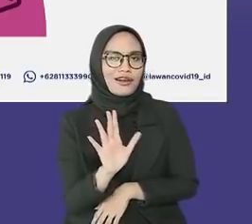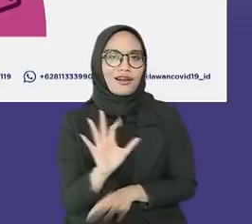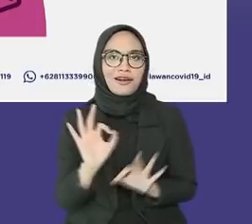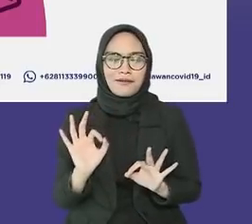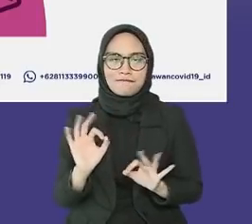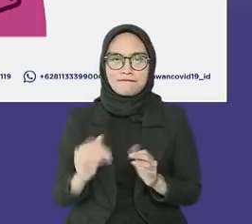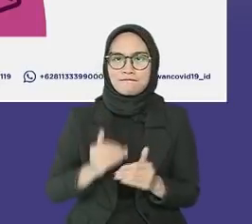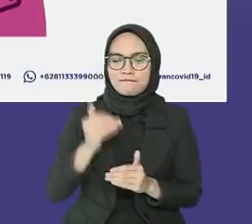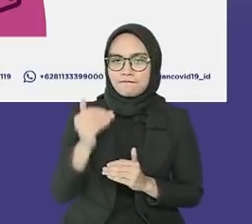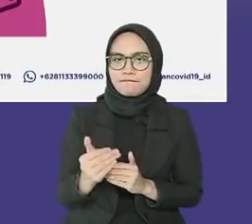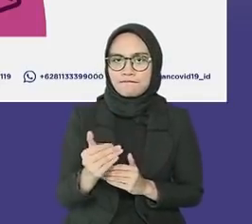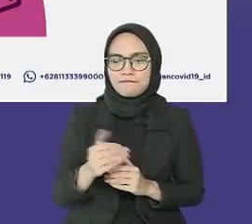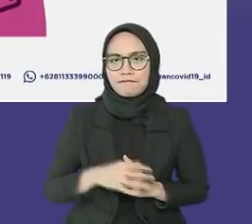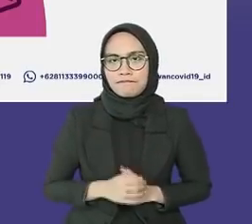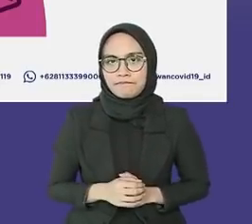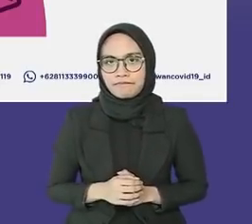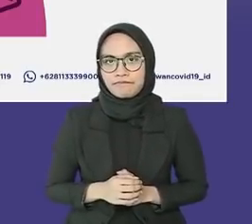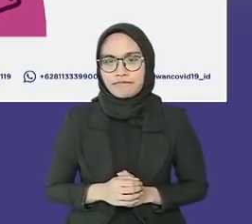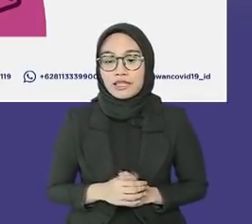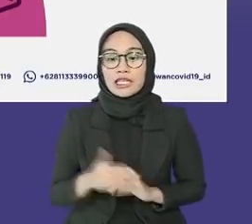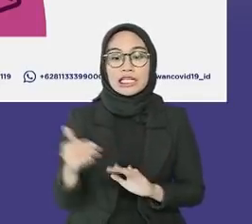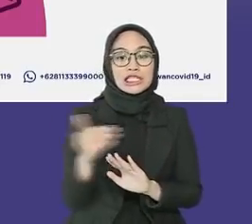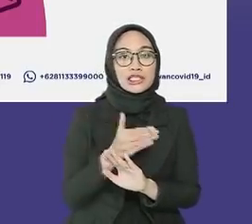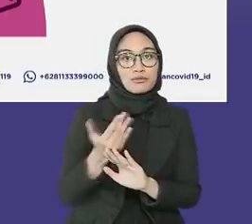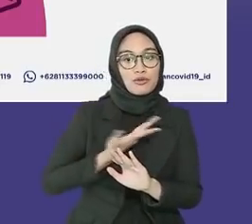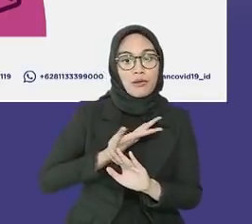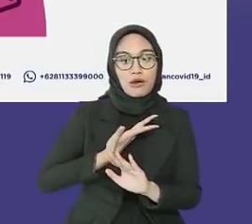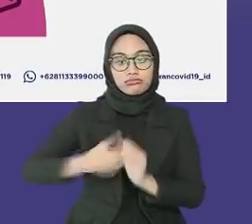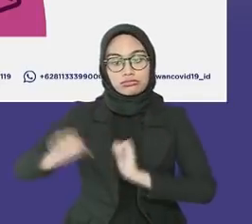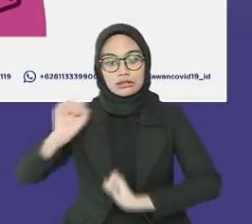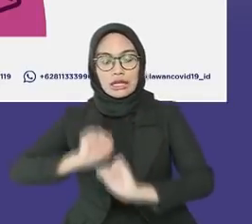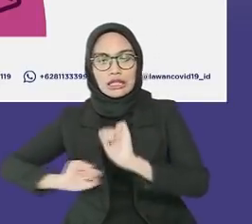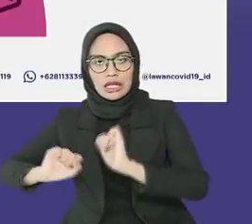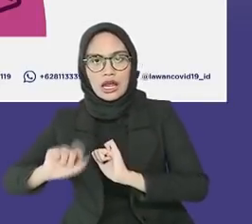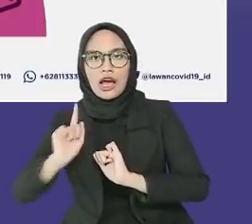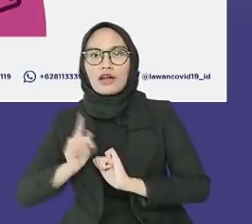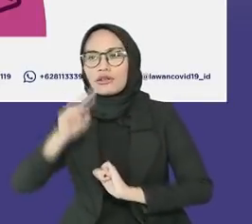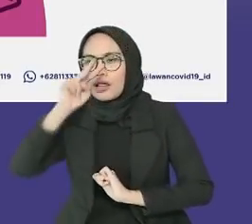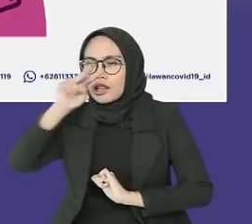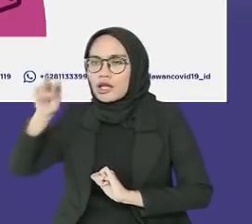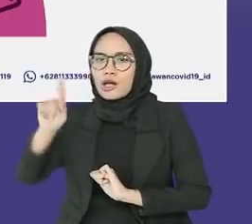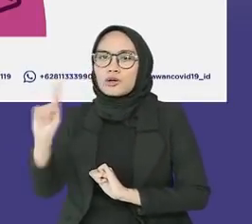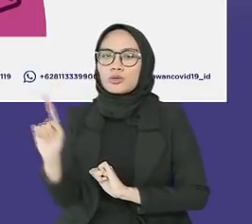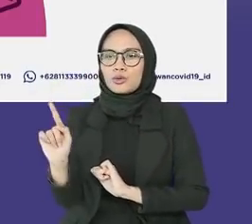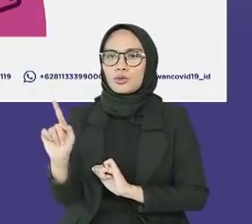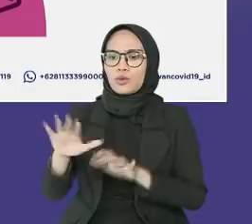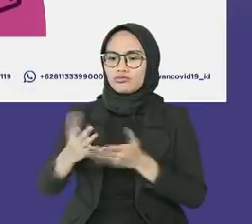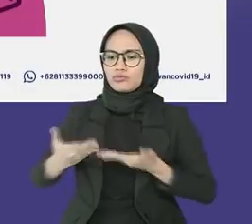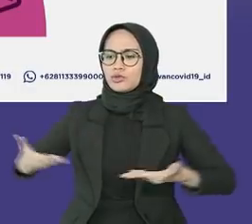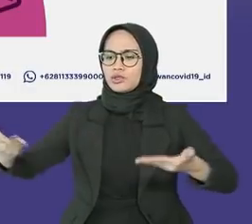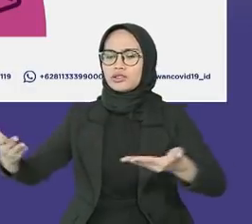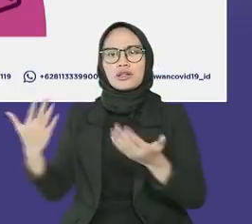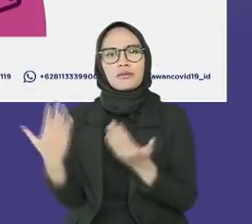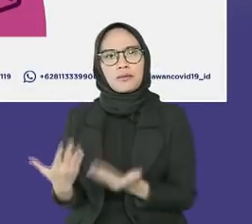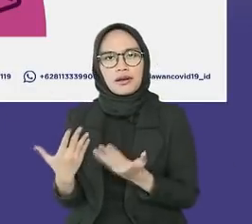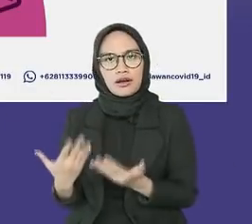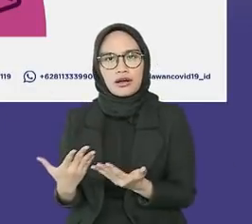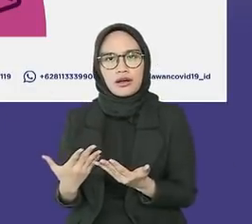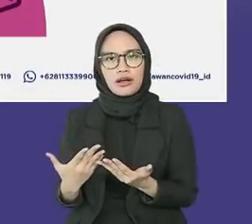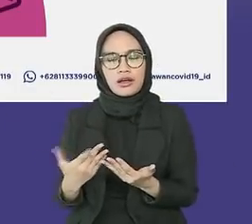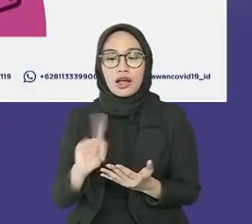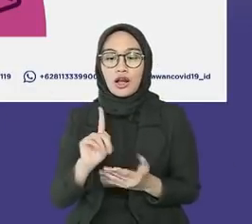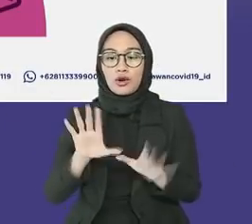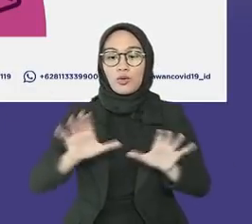menganalisis risiko penularan sebelum berkegiatan. Kita perlu memperhatikan sirkulasi udara dan durasi kegiatan di